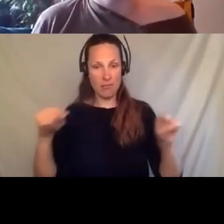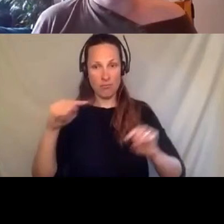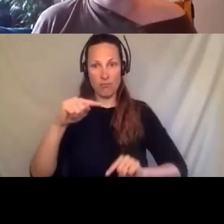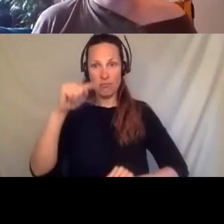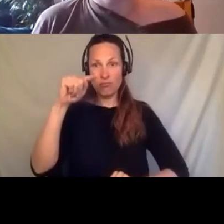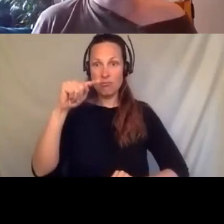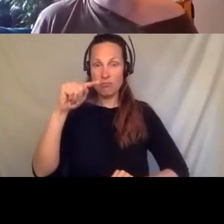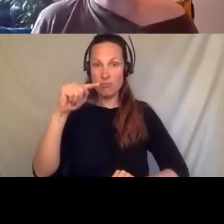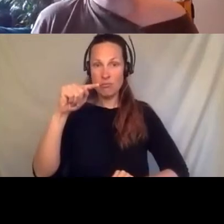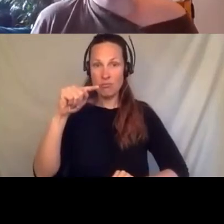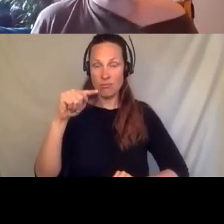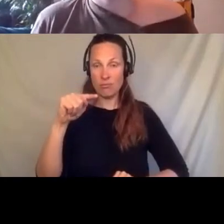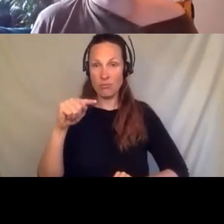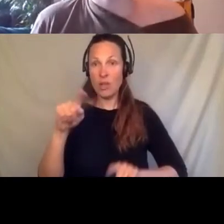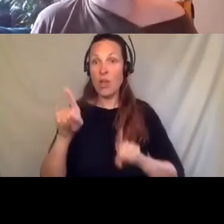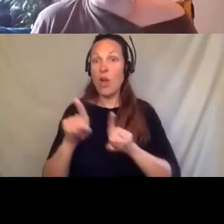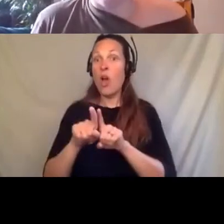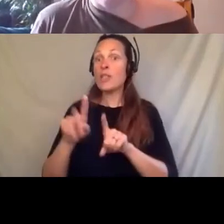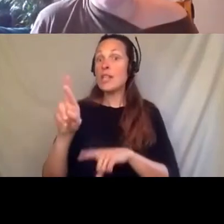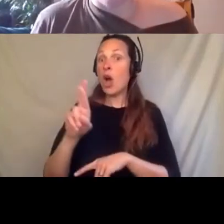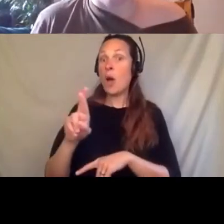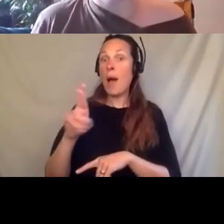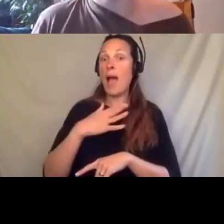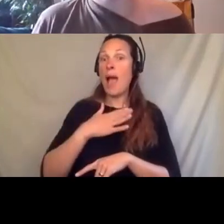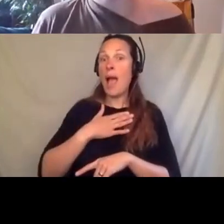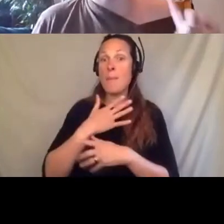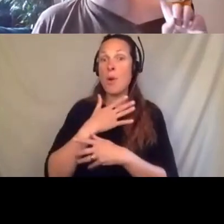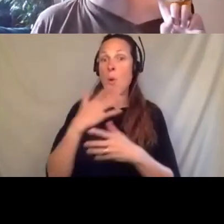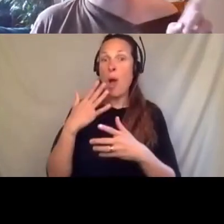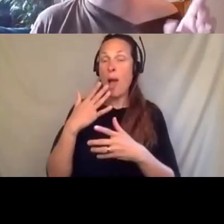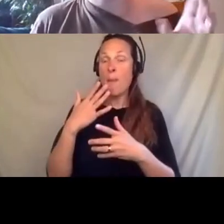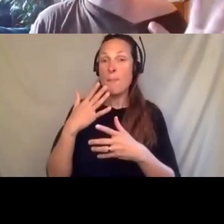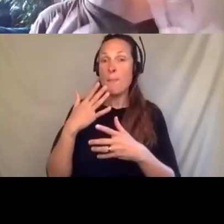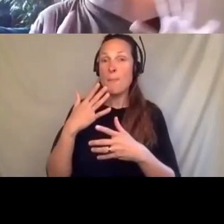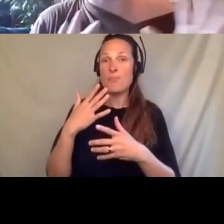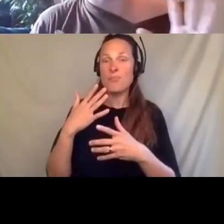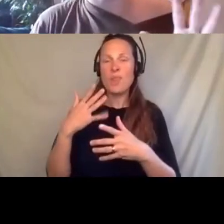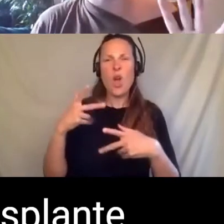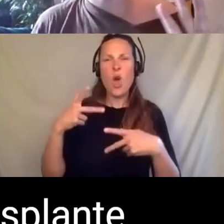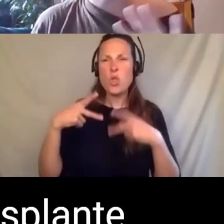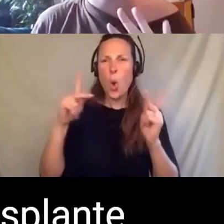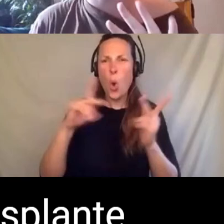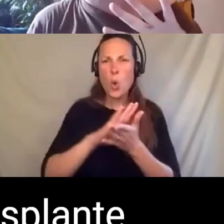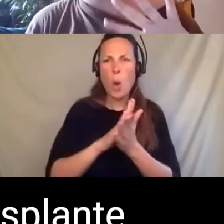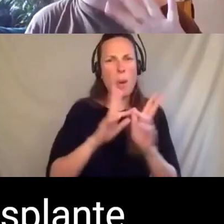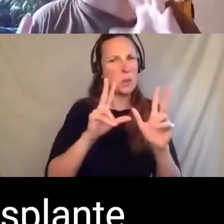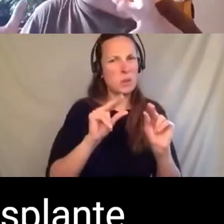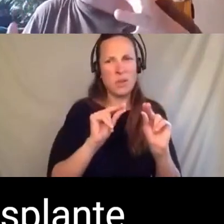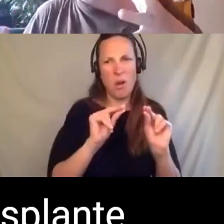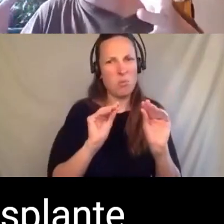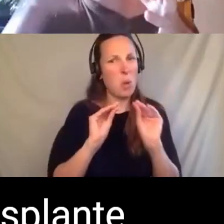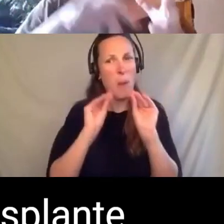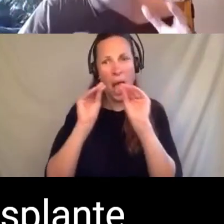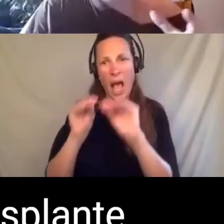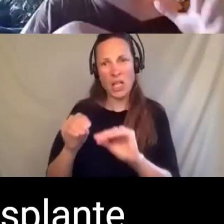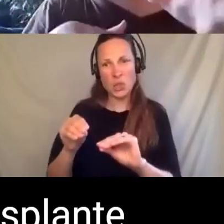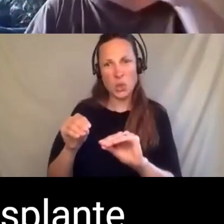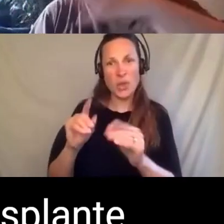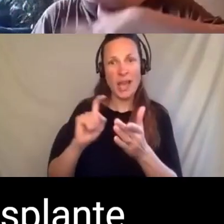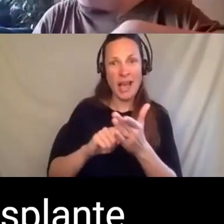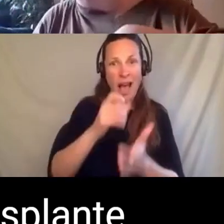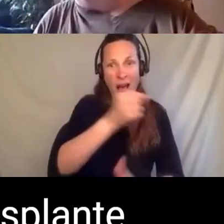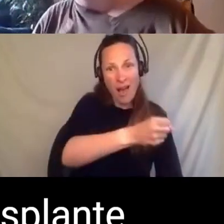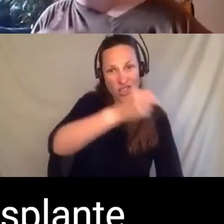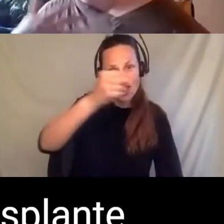Puis, il aime les mélanges pauvres. Donc, pas trop de compost. Là. On n'ajoute pas de compost quand on transplante